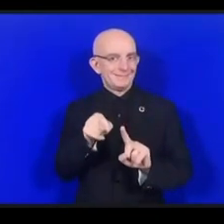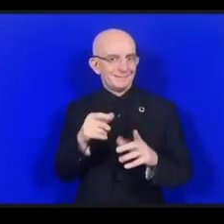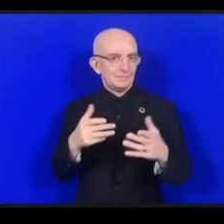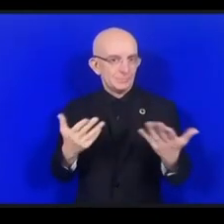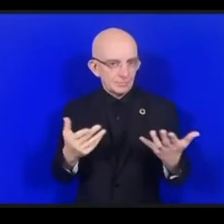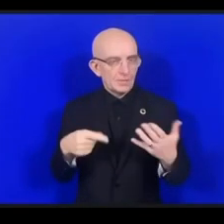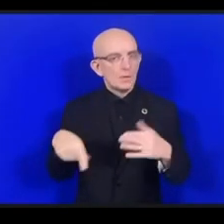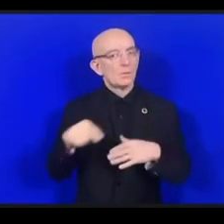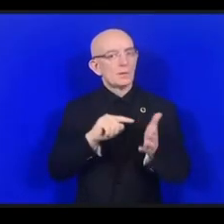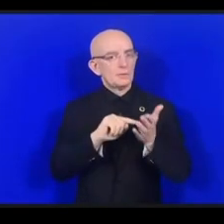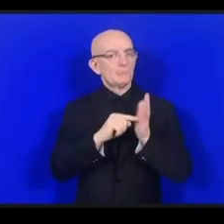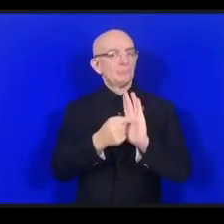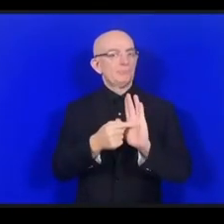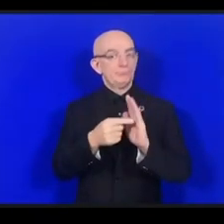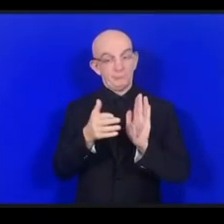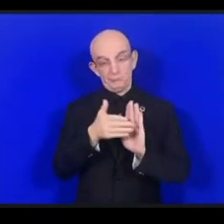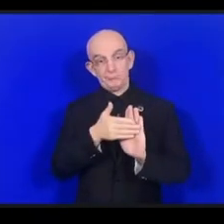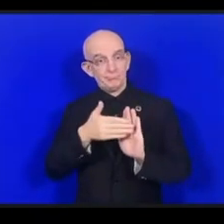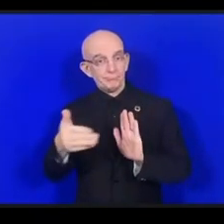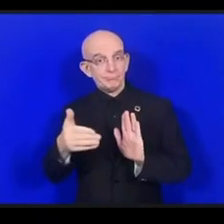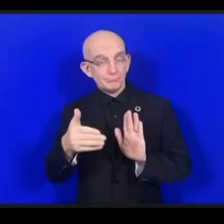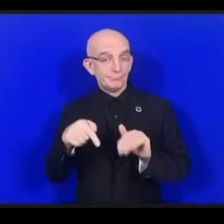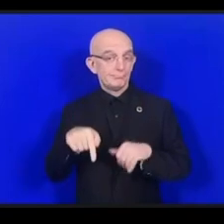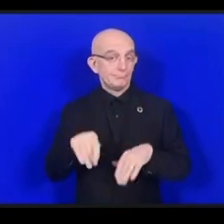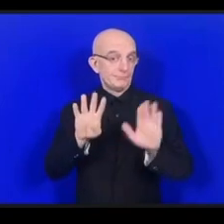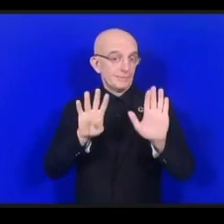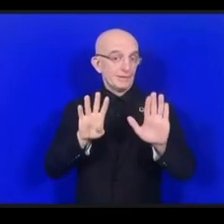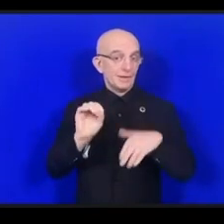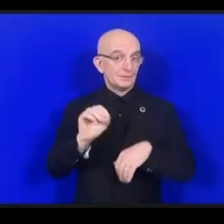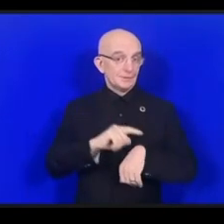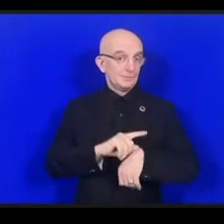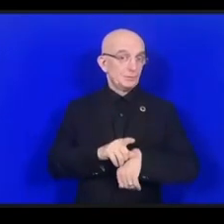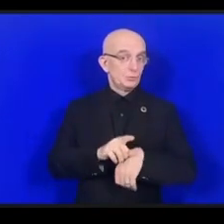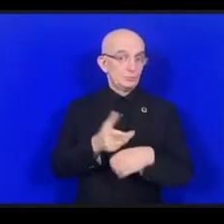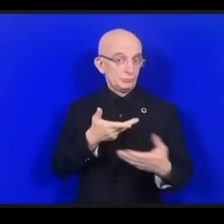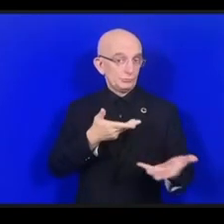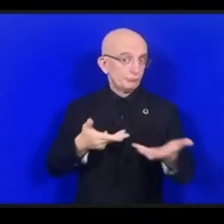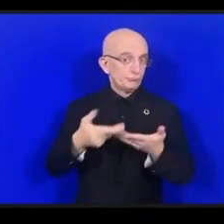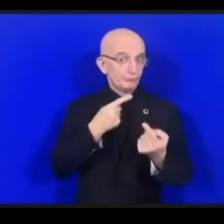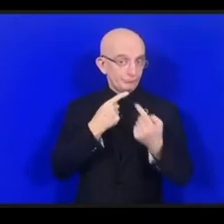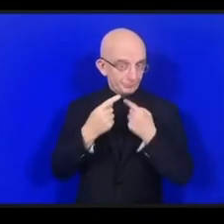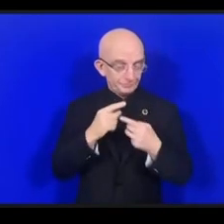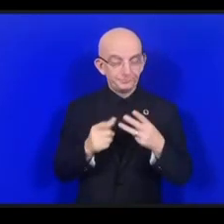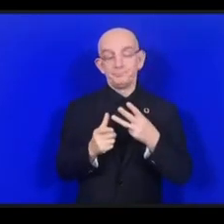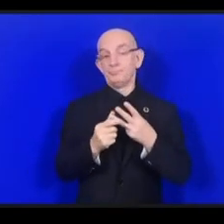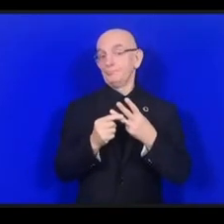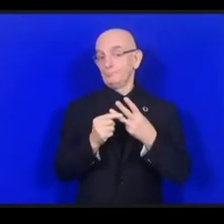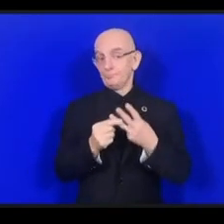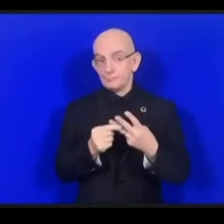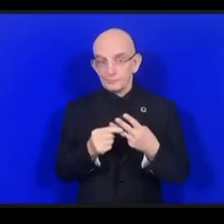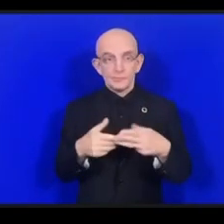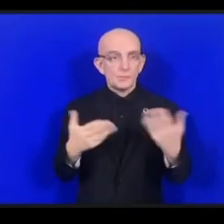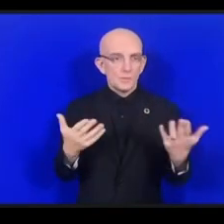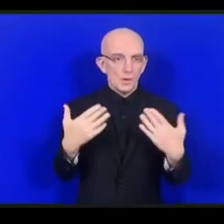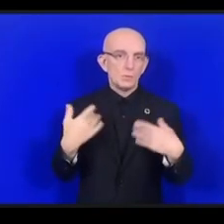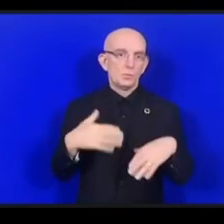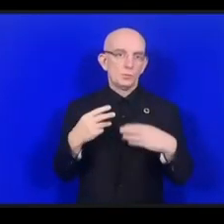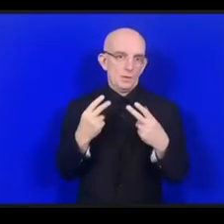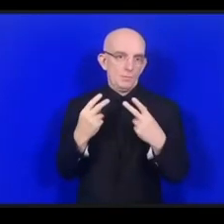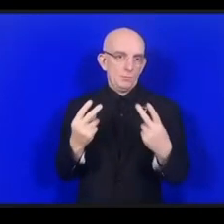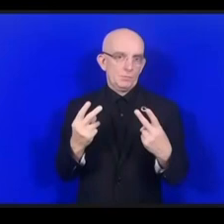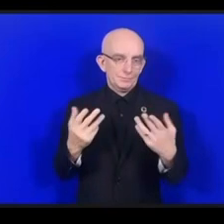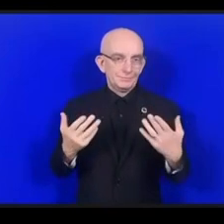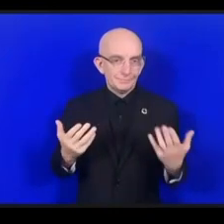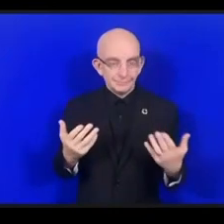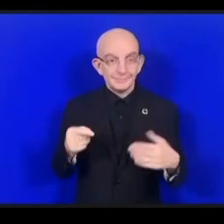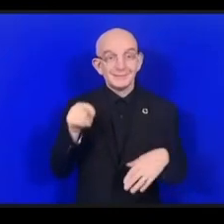系的。第三很重要的一点呢，就是 DC 会跟自己的社群